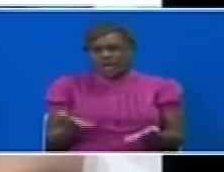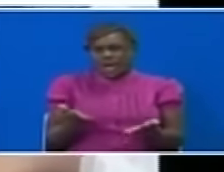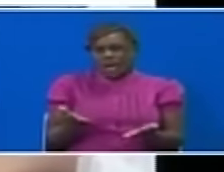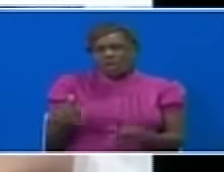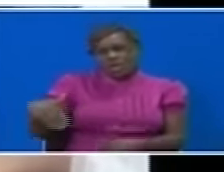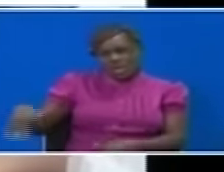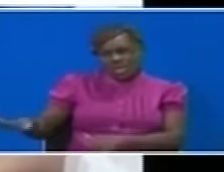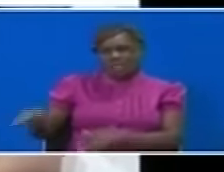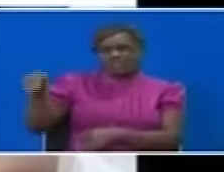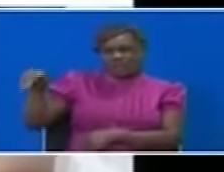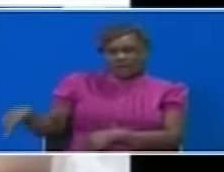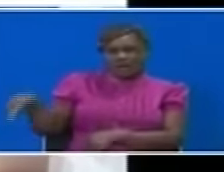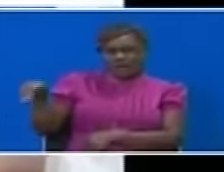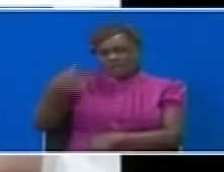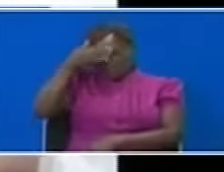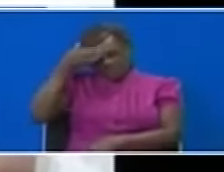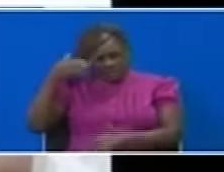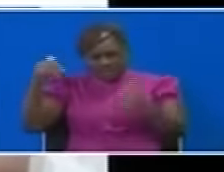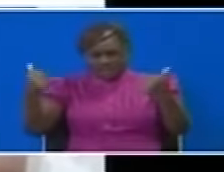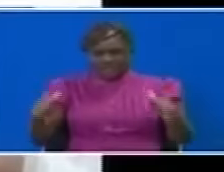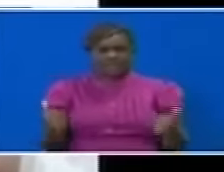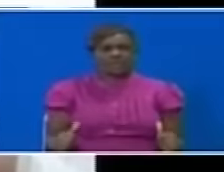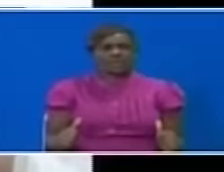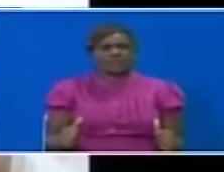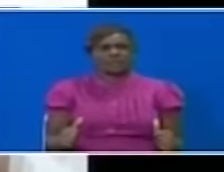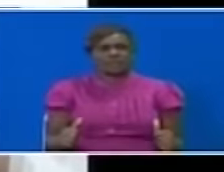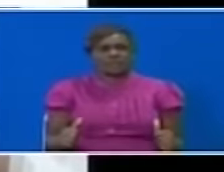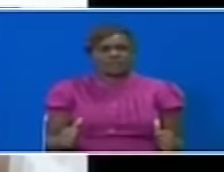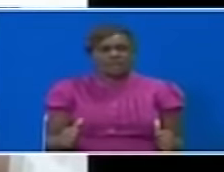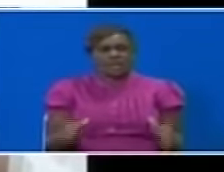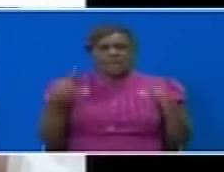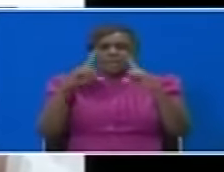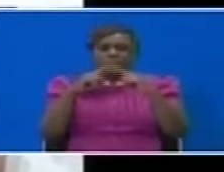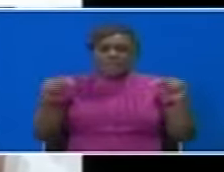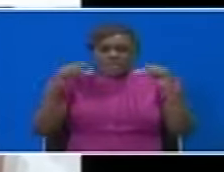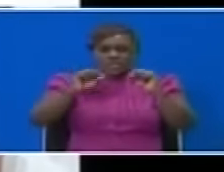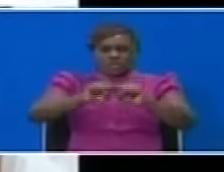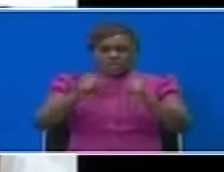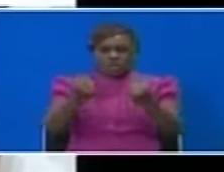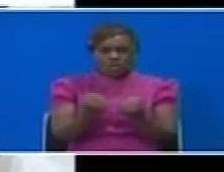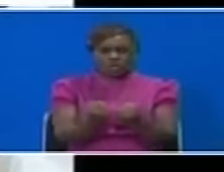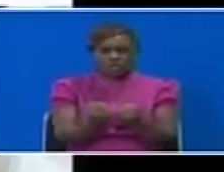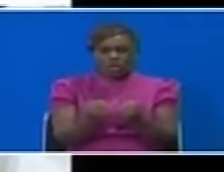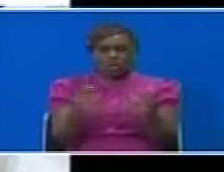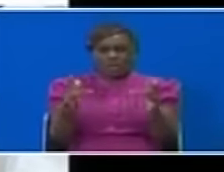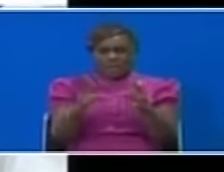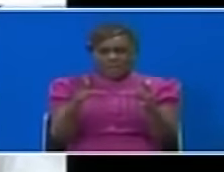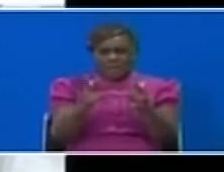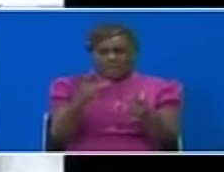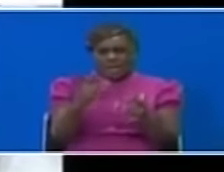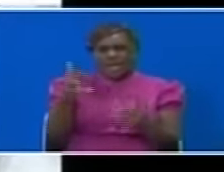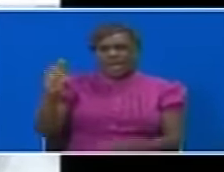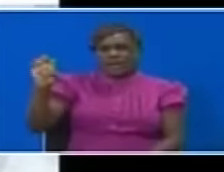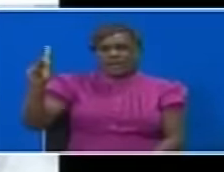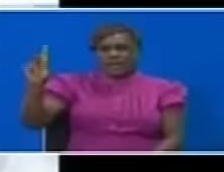mapema mno. Kamwe hatutokusahau. Sehemu ya ujumbe katika mtandao wa Facebook wa Reke, labda ndo